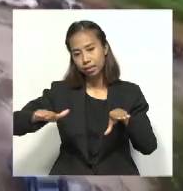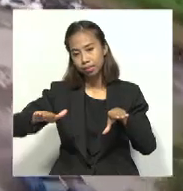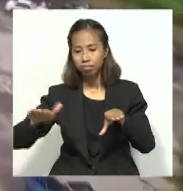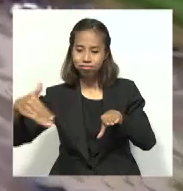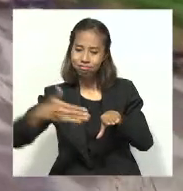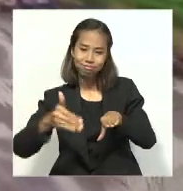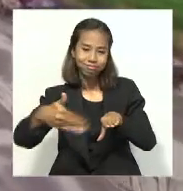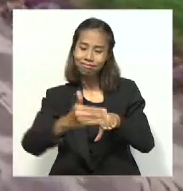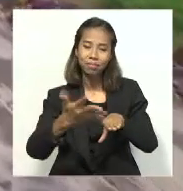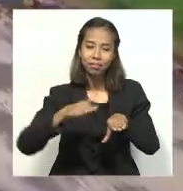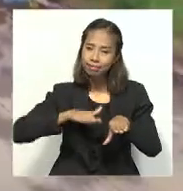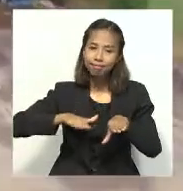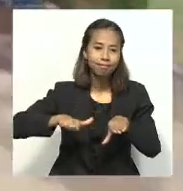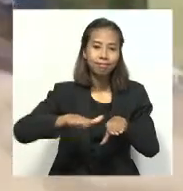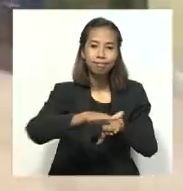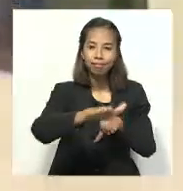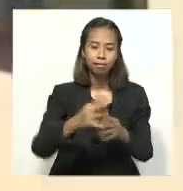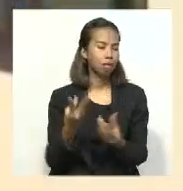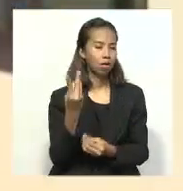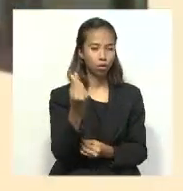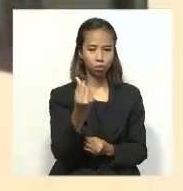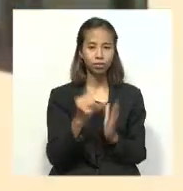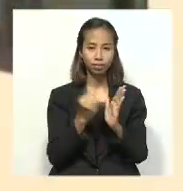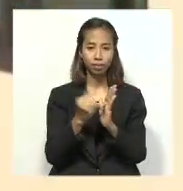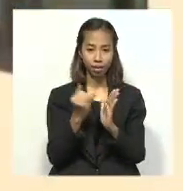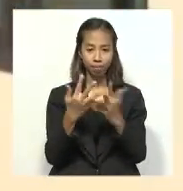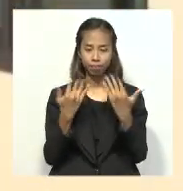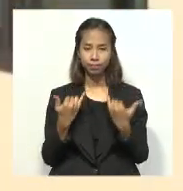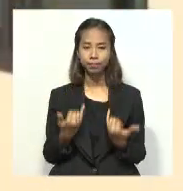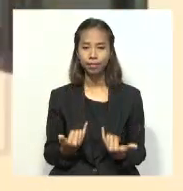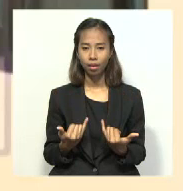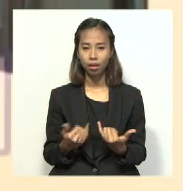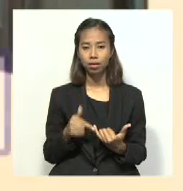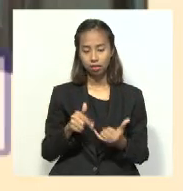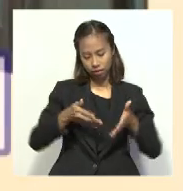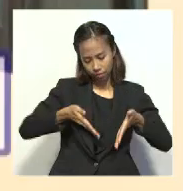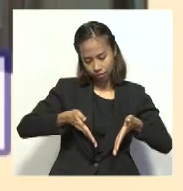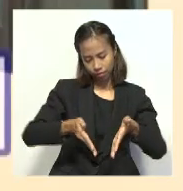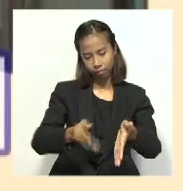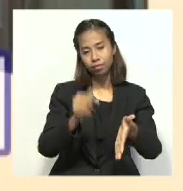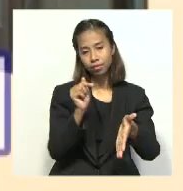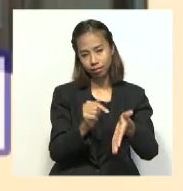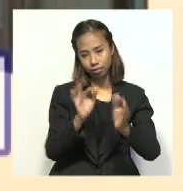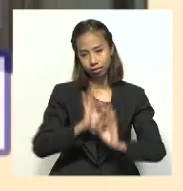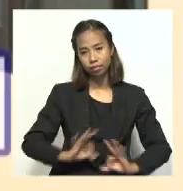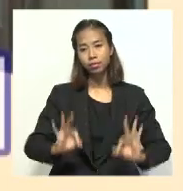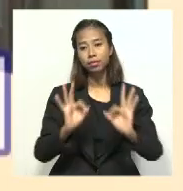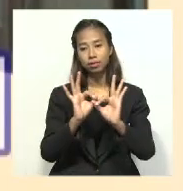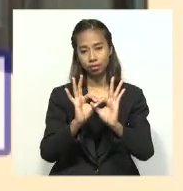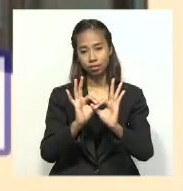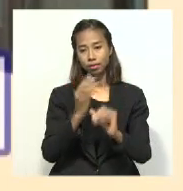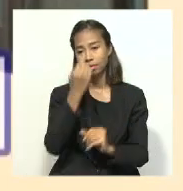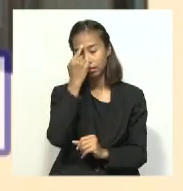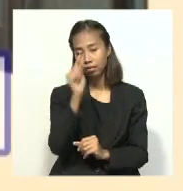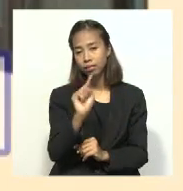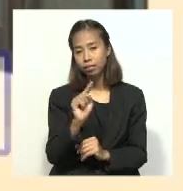องตัวมากยิ่งขึ้น เพราะฉะนั้นเนี่ยณปัจจุบันตอนนี้ทางหลวงเส้นนี้ก็จะเป็นสายโลจิสติกที่สำคัญที่มันจะ